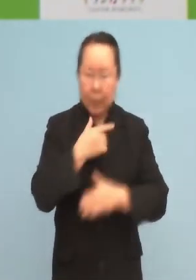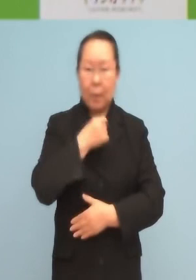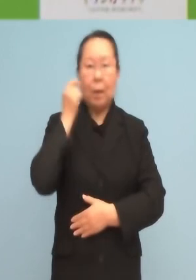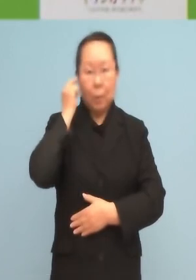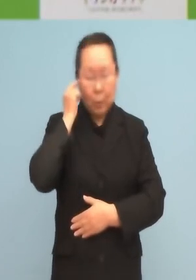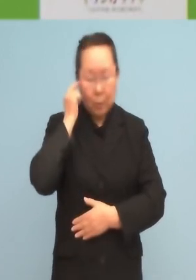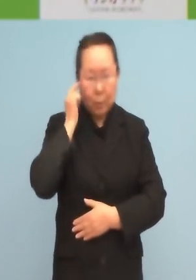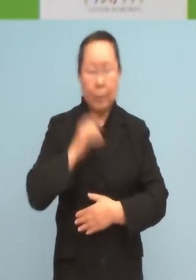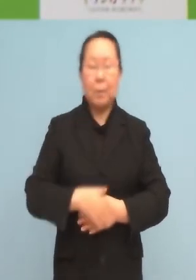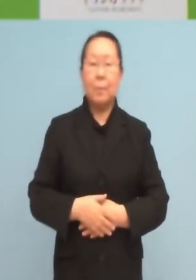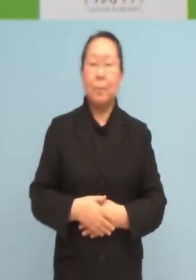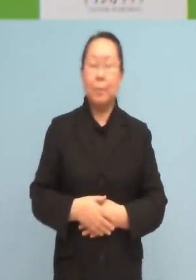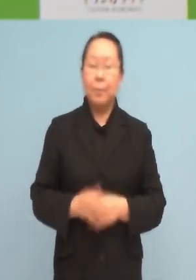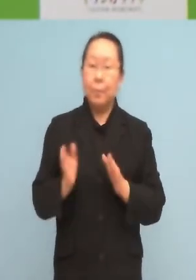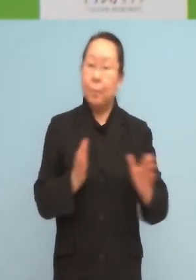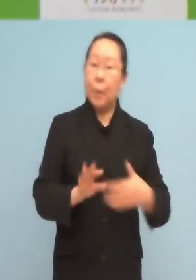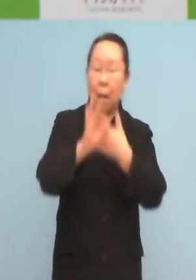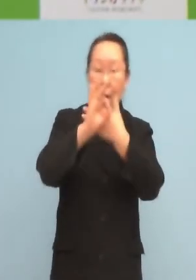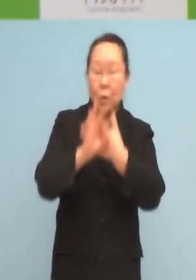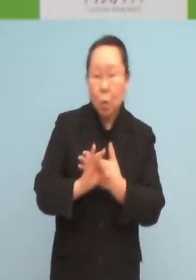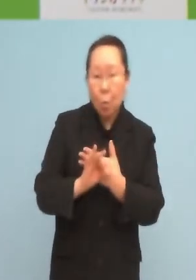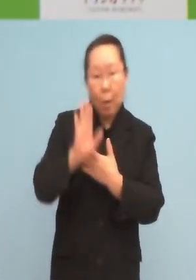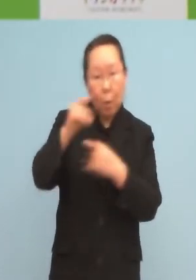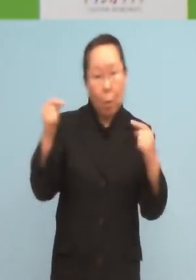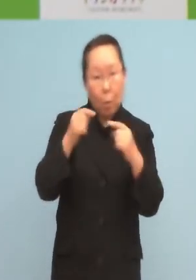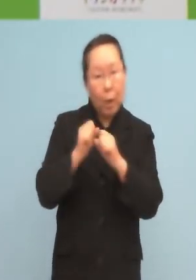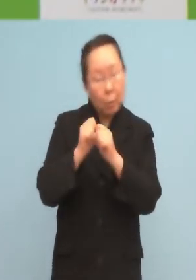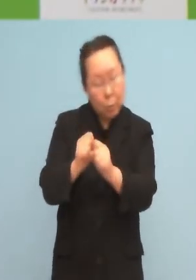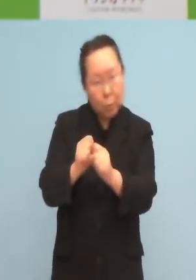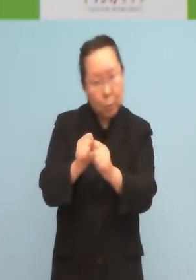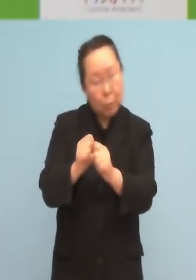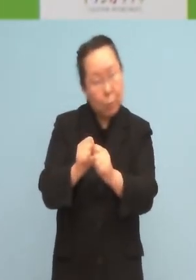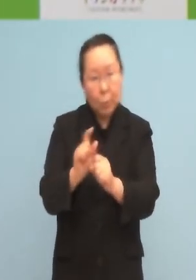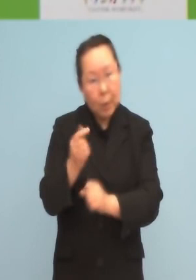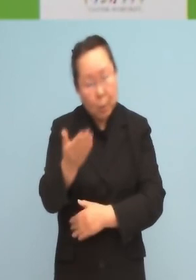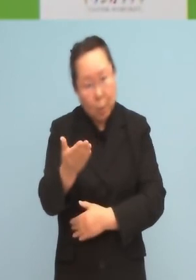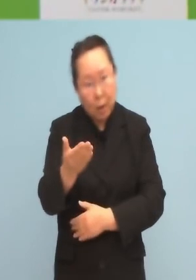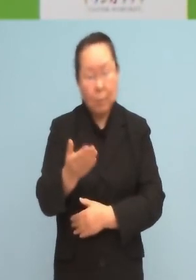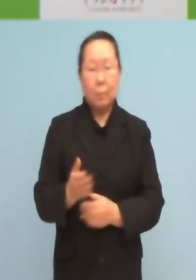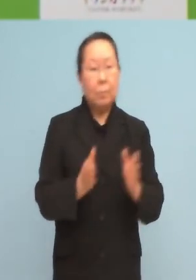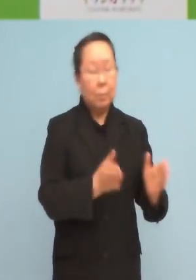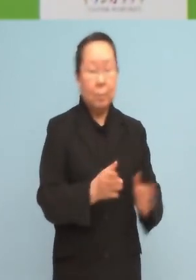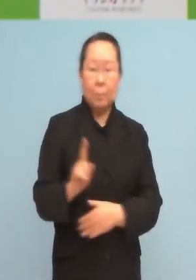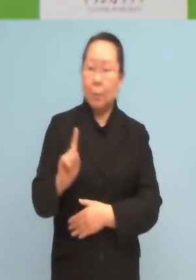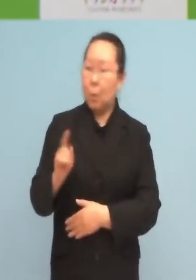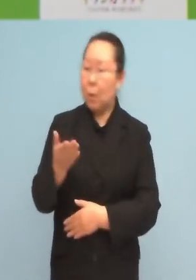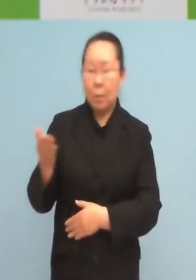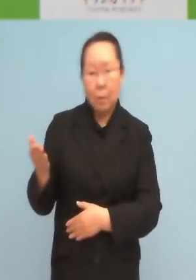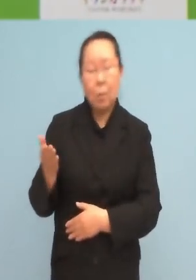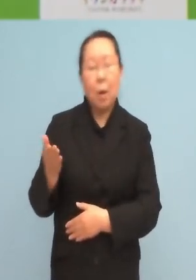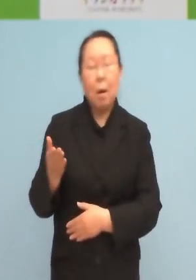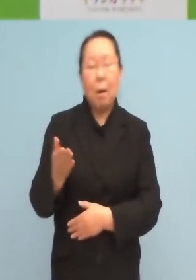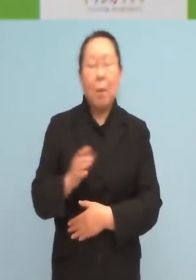ように思っております。 そうすると、まあ、条例については今後検討するとかっていう感じですか。 どうなんでしょうか。あのいろい